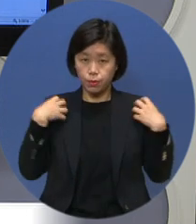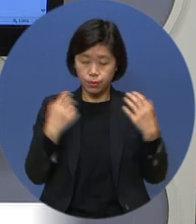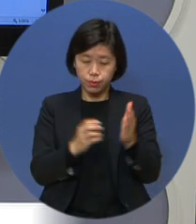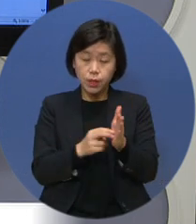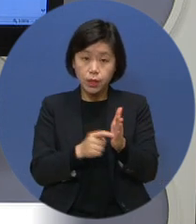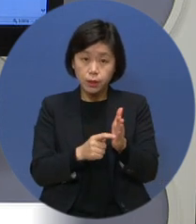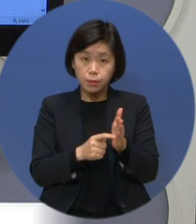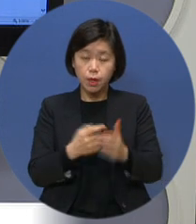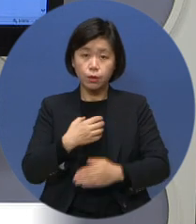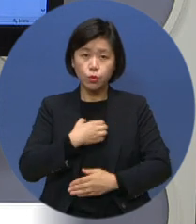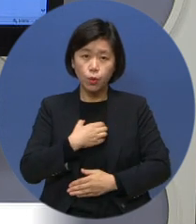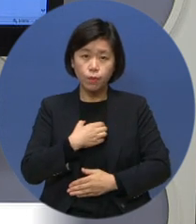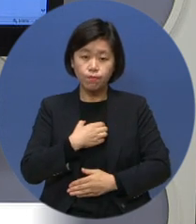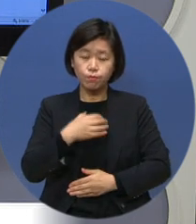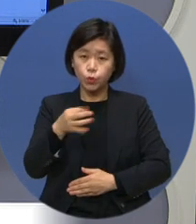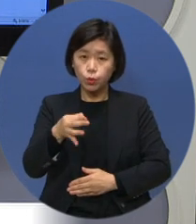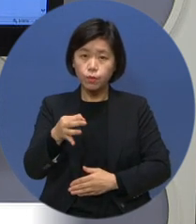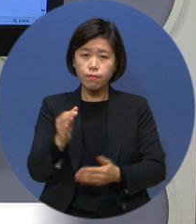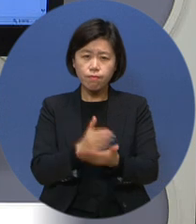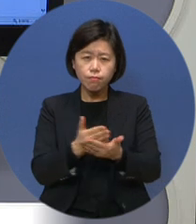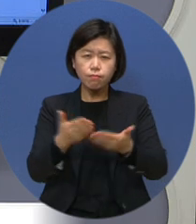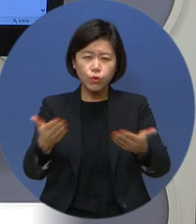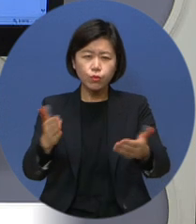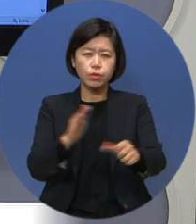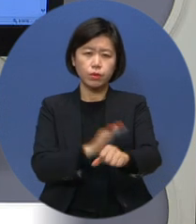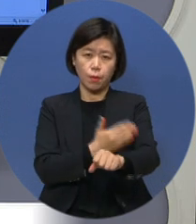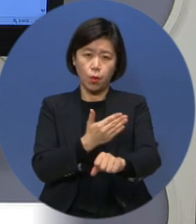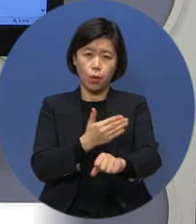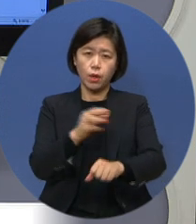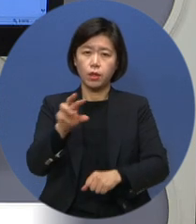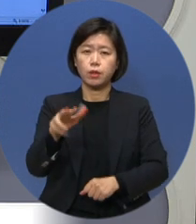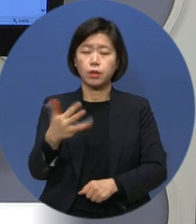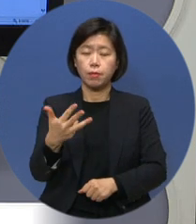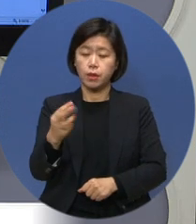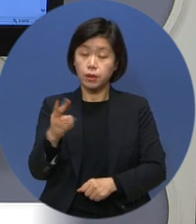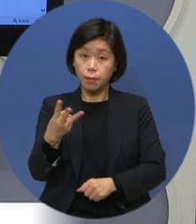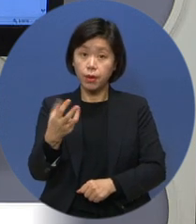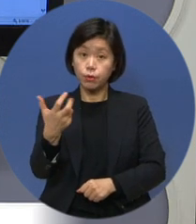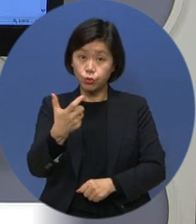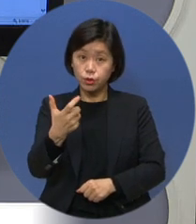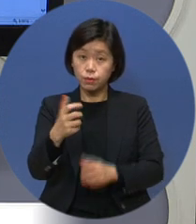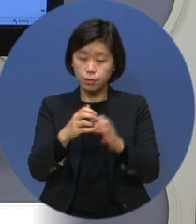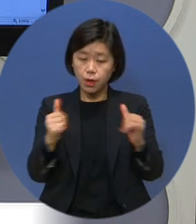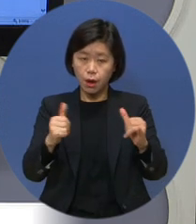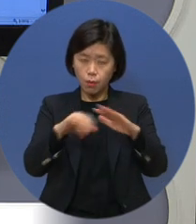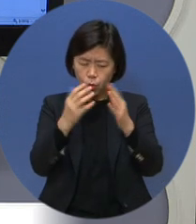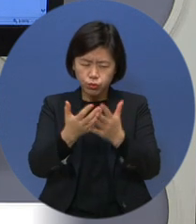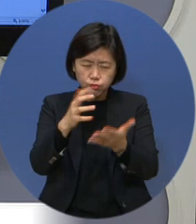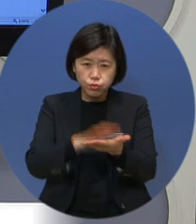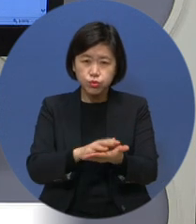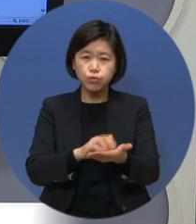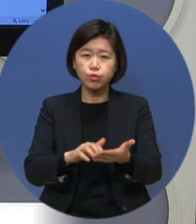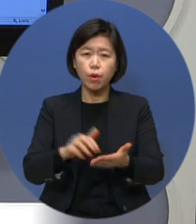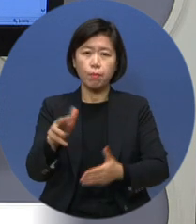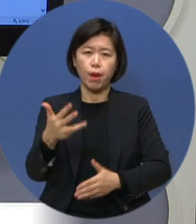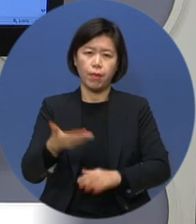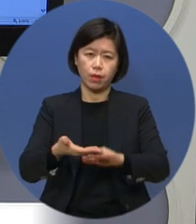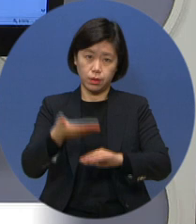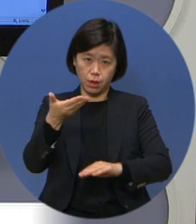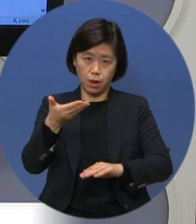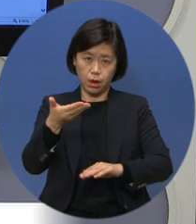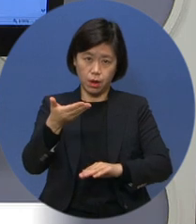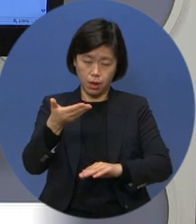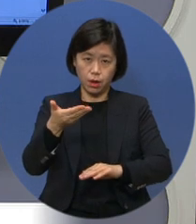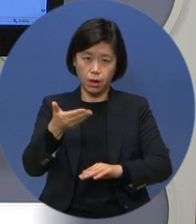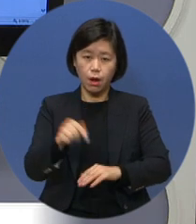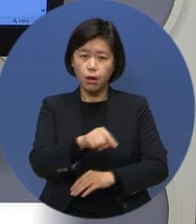재난 지원금 2부 적정하게 지급된 360 의원 등 800여 명을 족 확인하고 조방 가 수령 자에게 환수